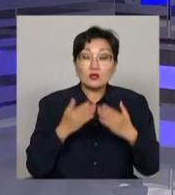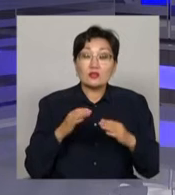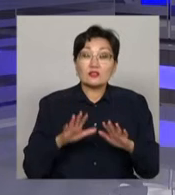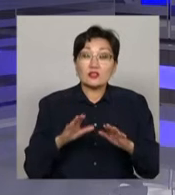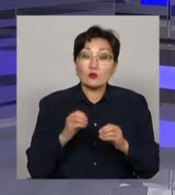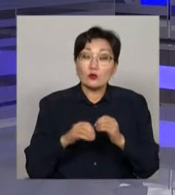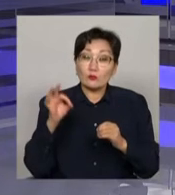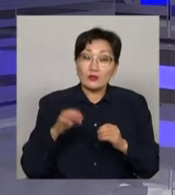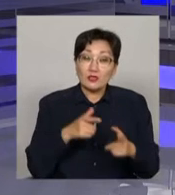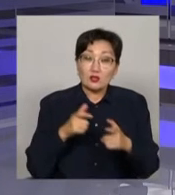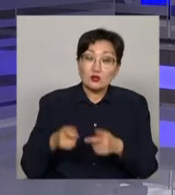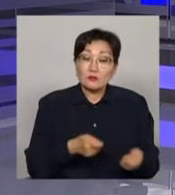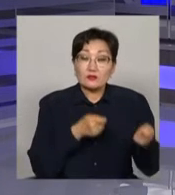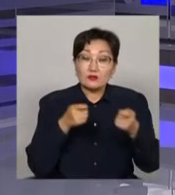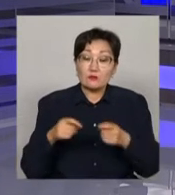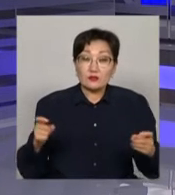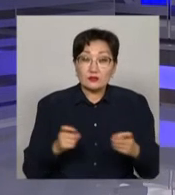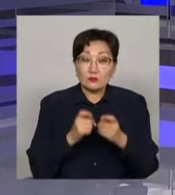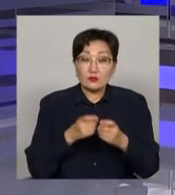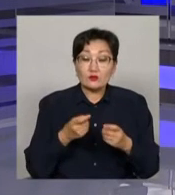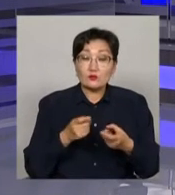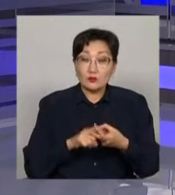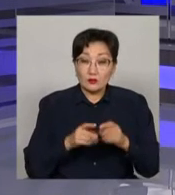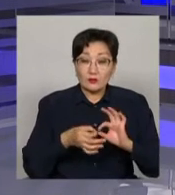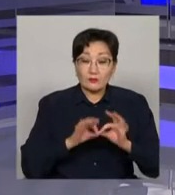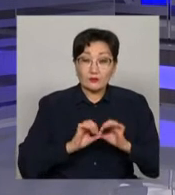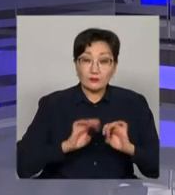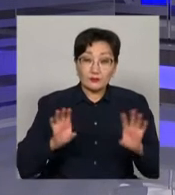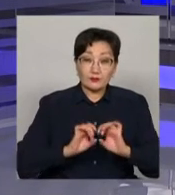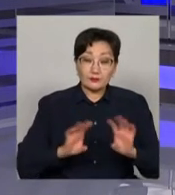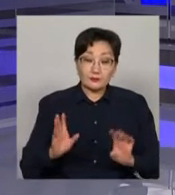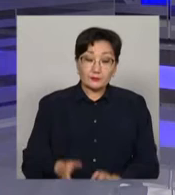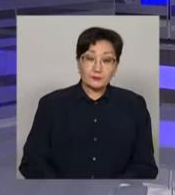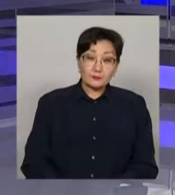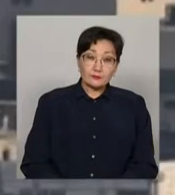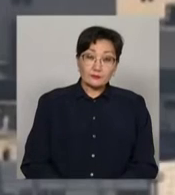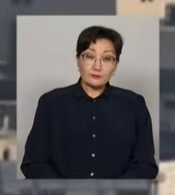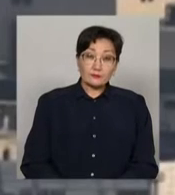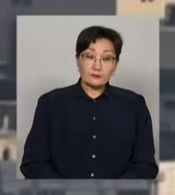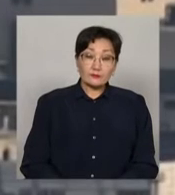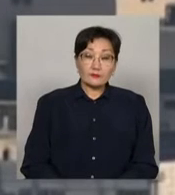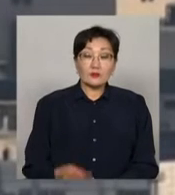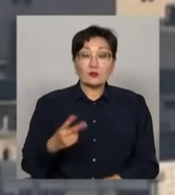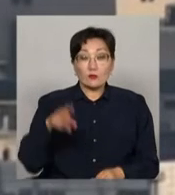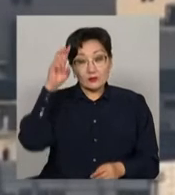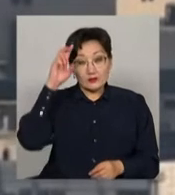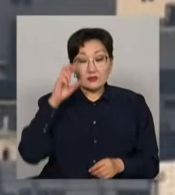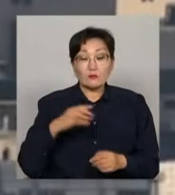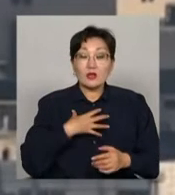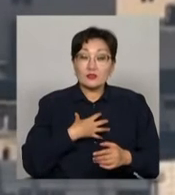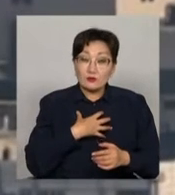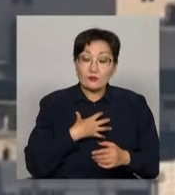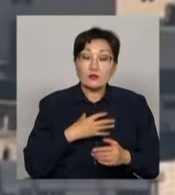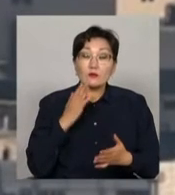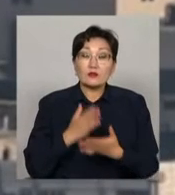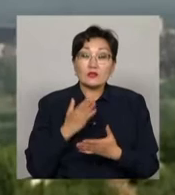отыр. Екі ел арасында қақтығыс туралы әріптесім Аяулым Көлжігіт тарқатады. Екі ел үшін стратегиялық